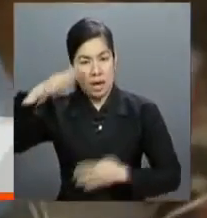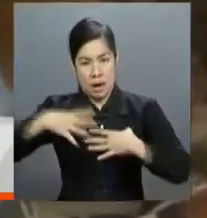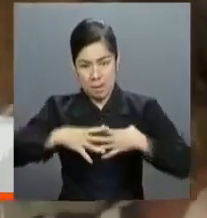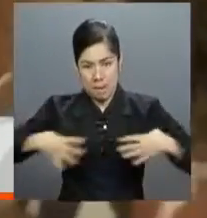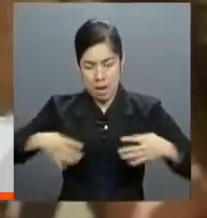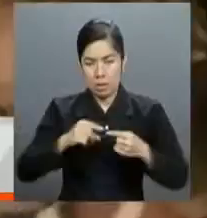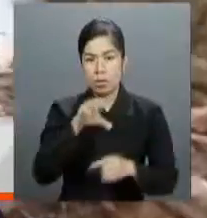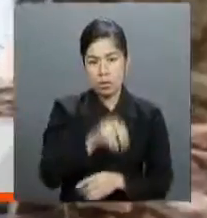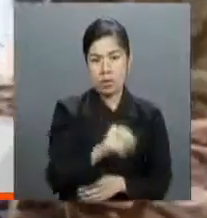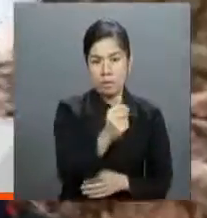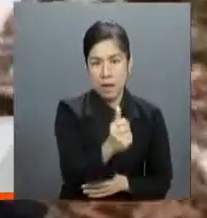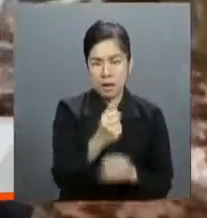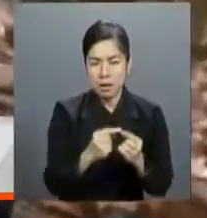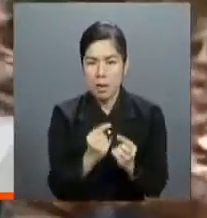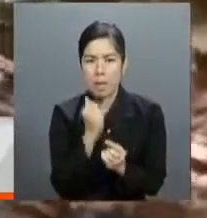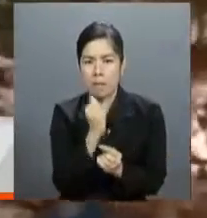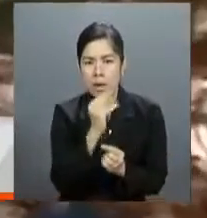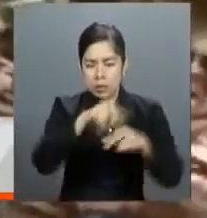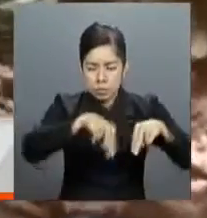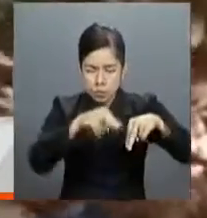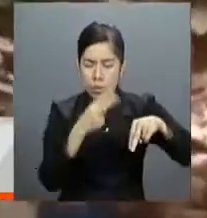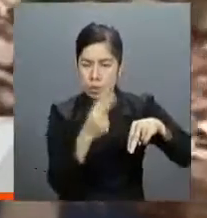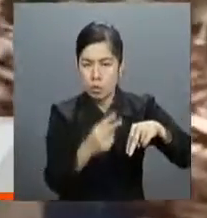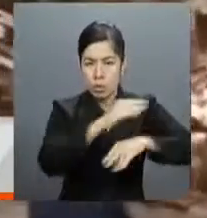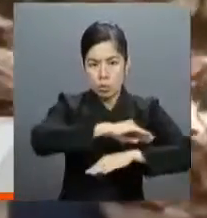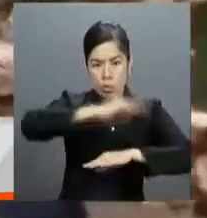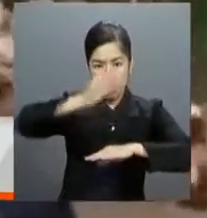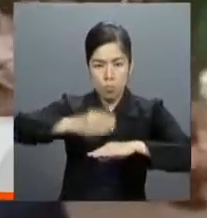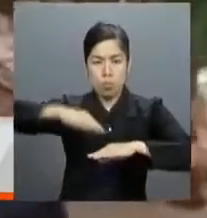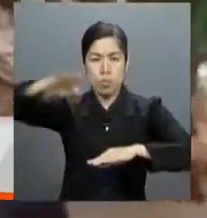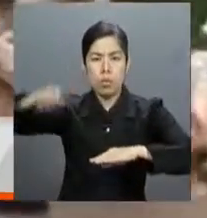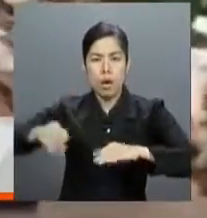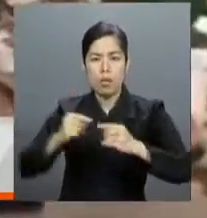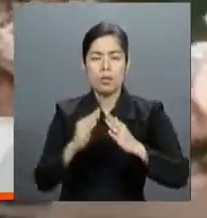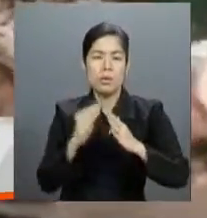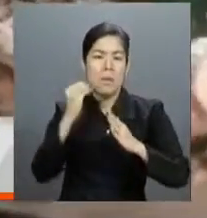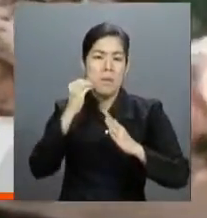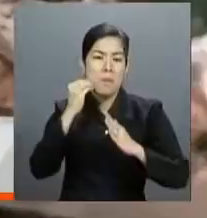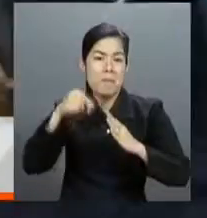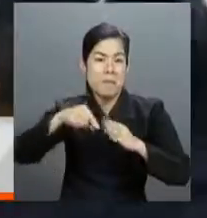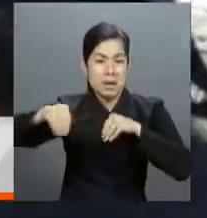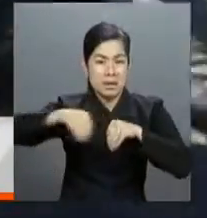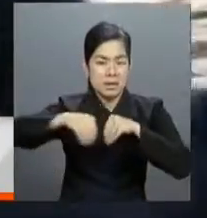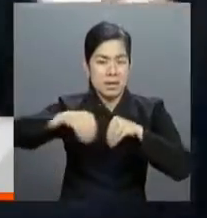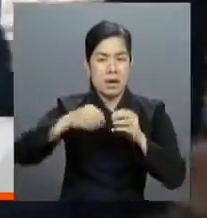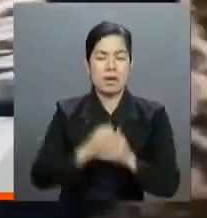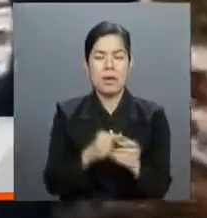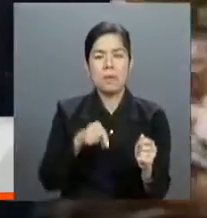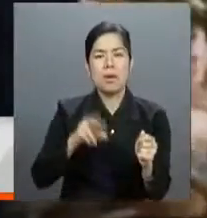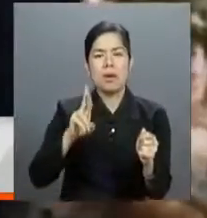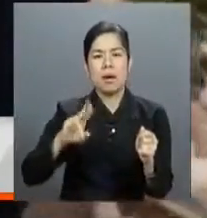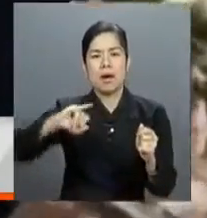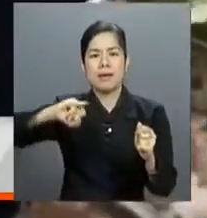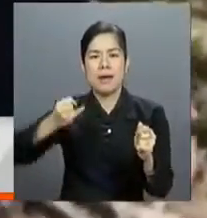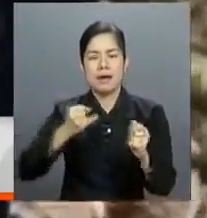าตรวจสอบพื้นที่บนเทือกเขาตะเวนะคะหลังที่อยู่บริเวณหลังหมู่บ้านบือแจงตำบลบองออำเภอระแงะจังหวัดนราธิวาส